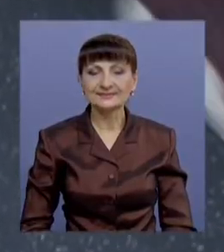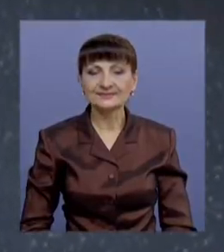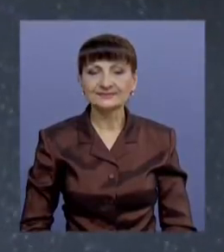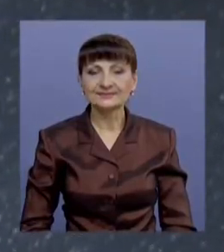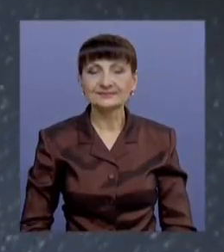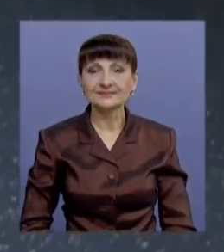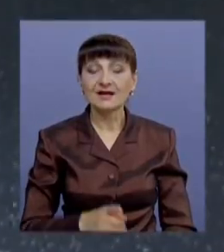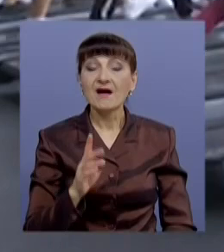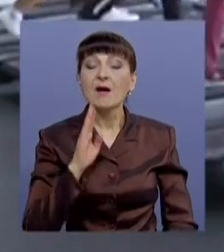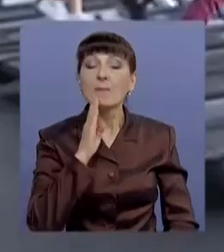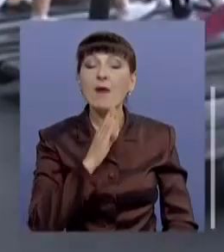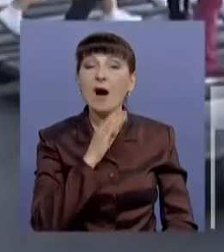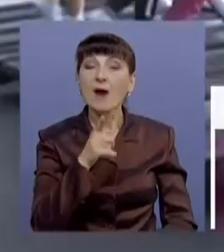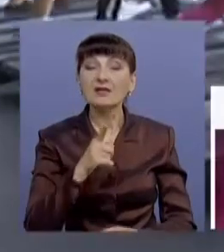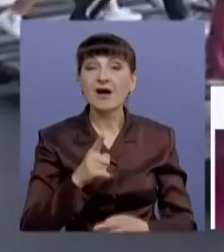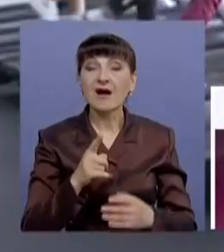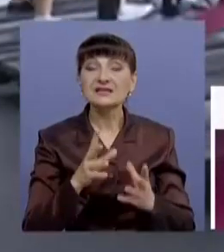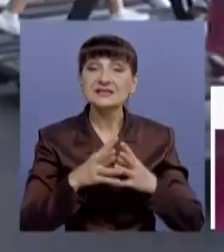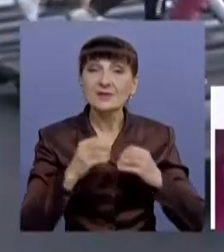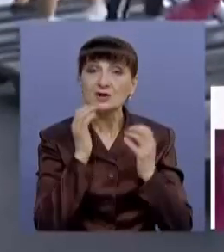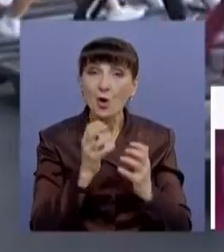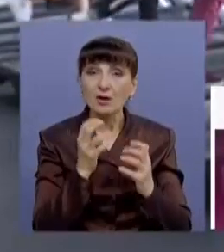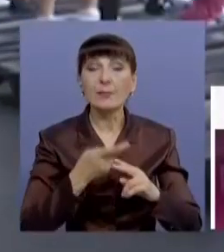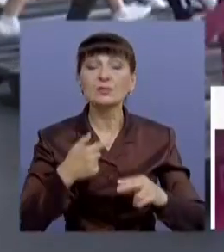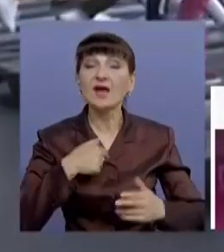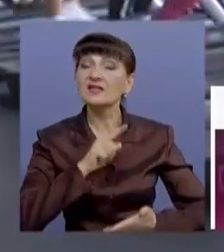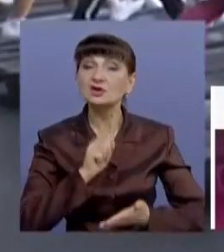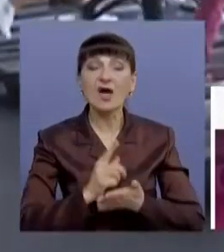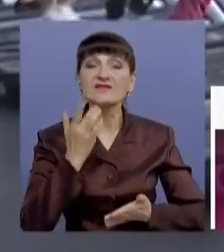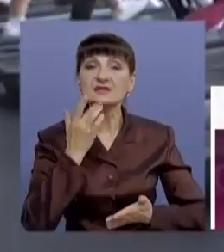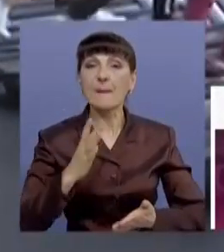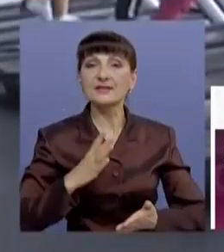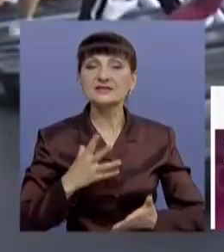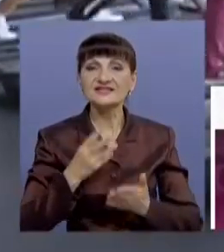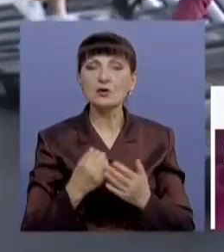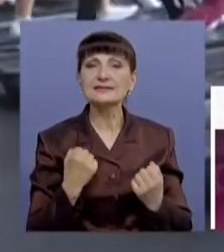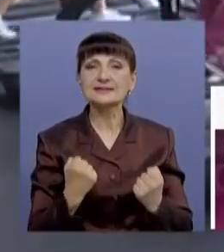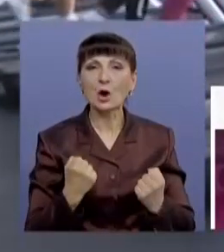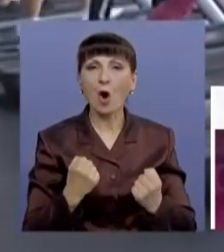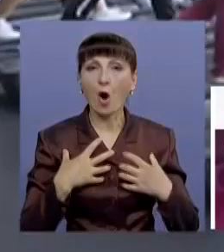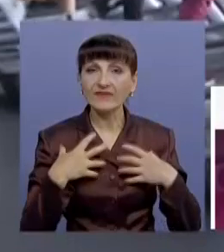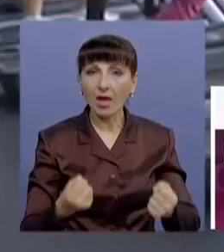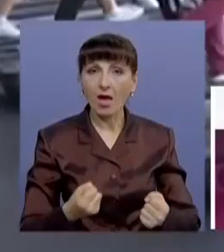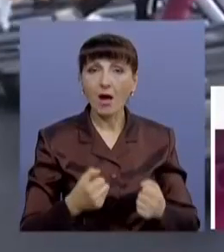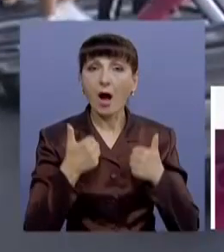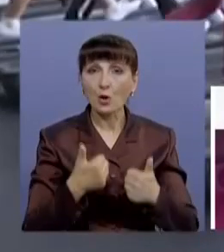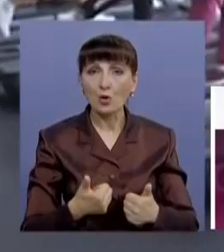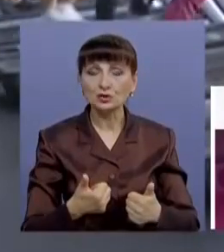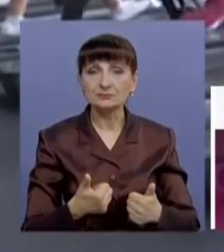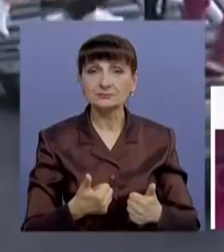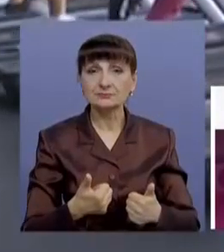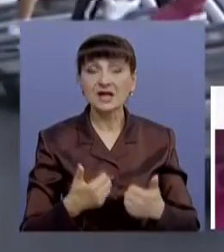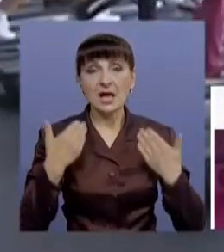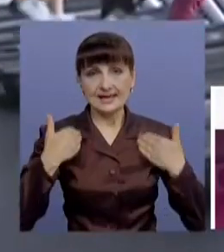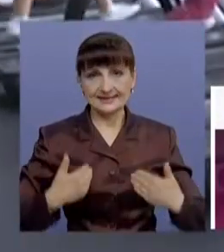Мама, она хранитель очага, поэтому всегда я должна держать свое здоровье в здоровом